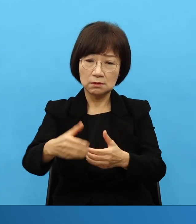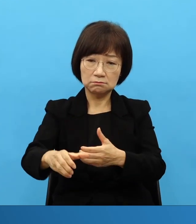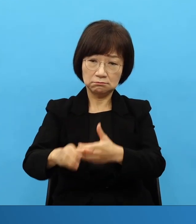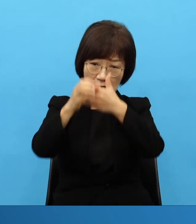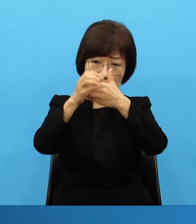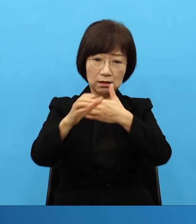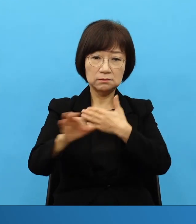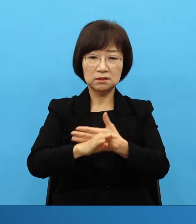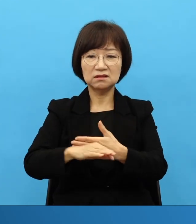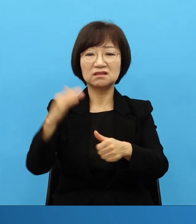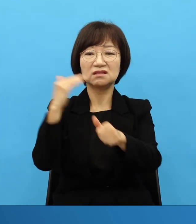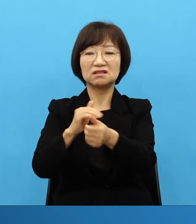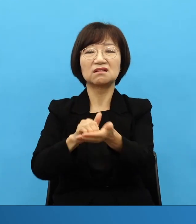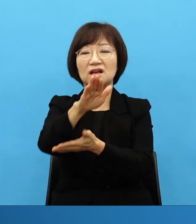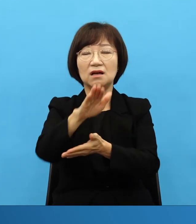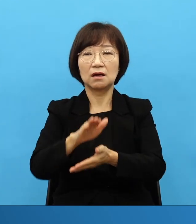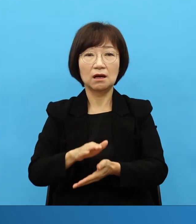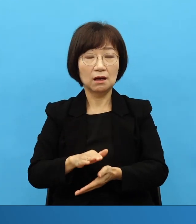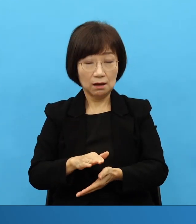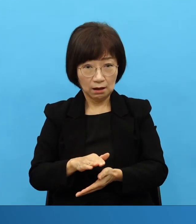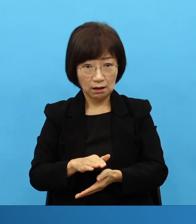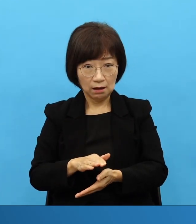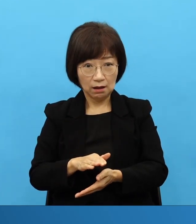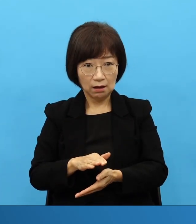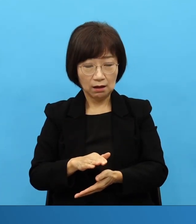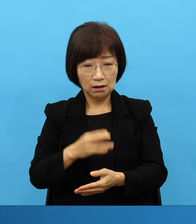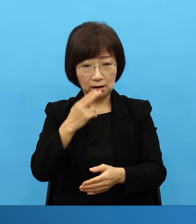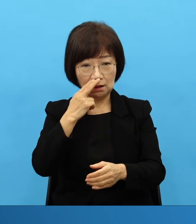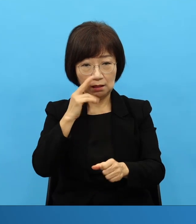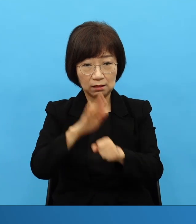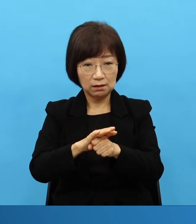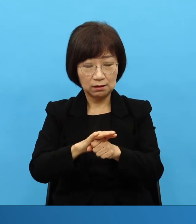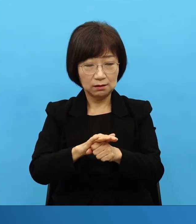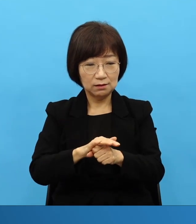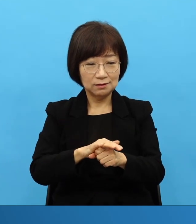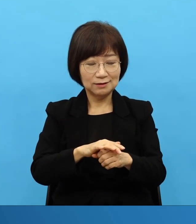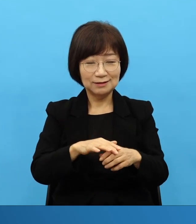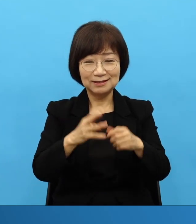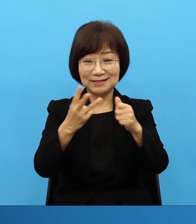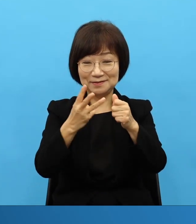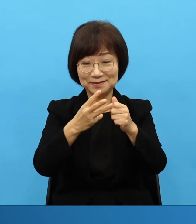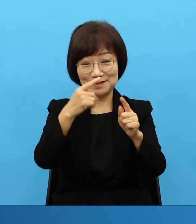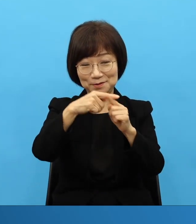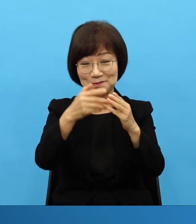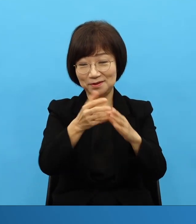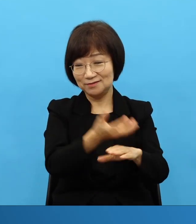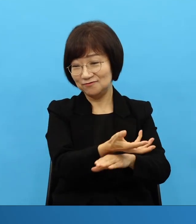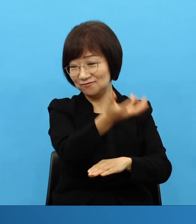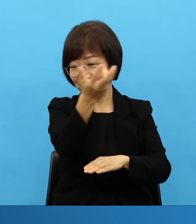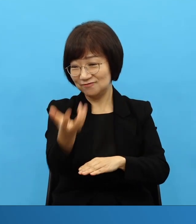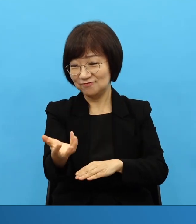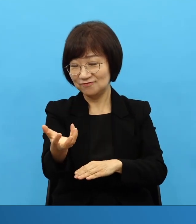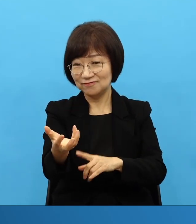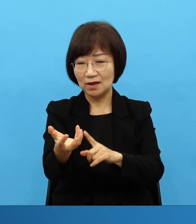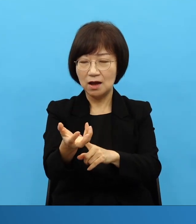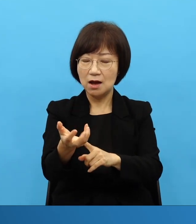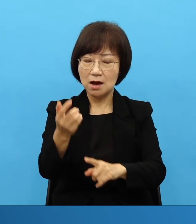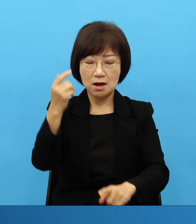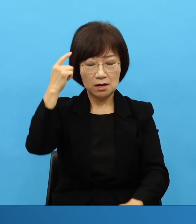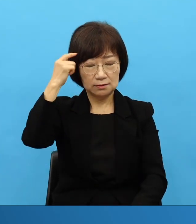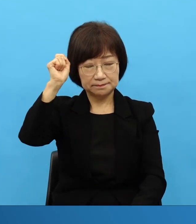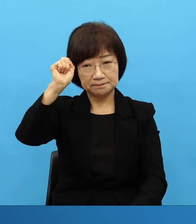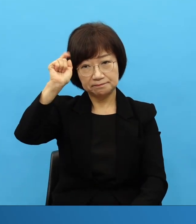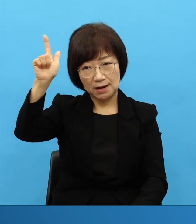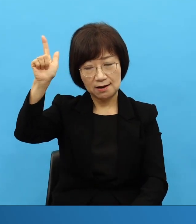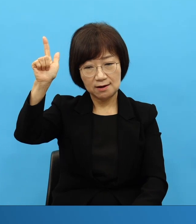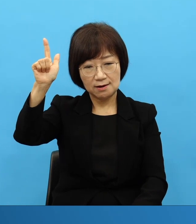대단하죠. He was tremendous. 이제 그다음 또 교회를 간 데는 아주 훌륭한 사람들이 많이 모인